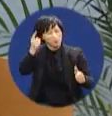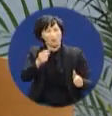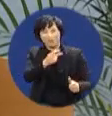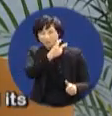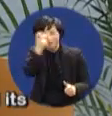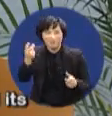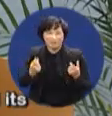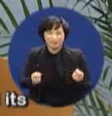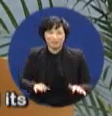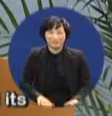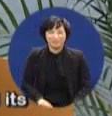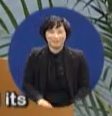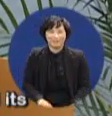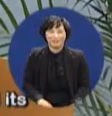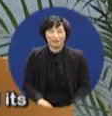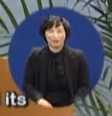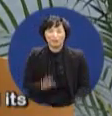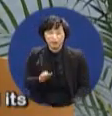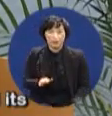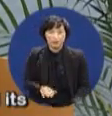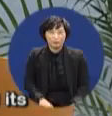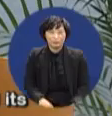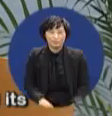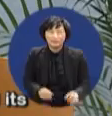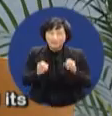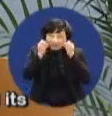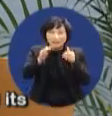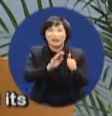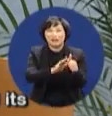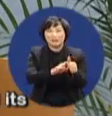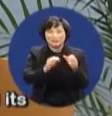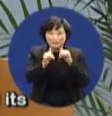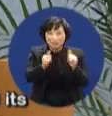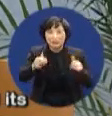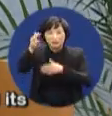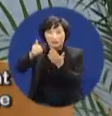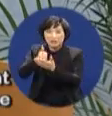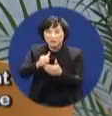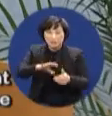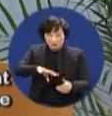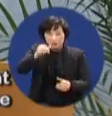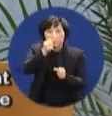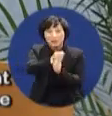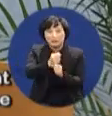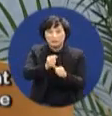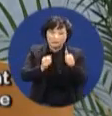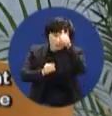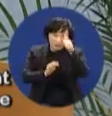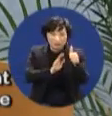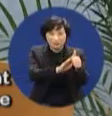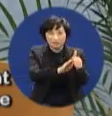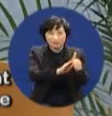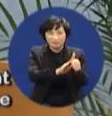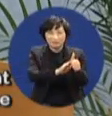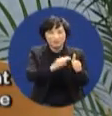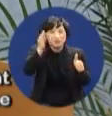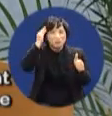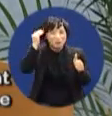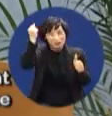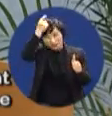머리냐? 한 번도 써먹지 않은 새것, 하나님이 딱 최초에 만든 이 주먹만한